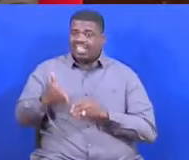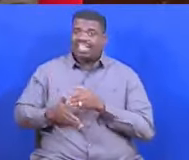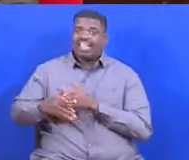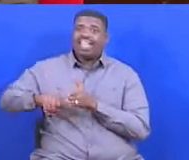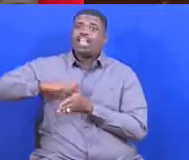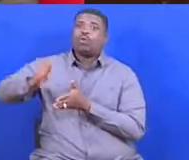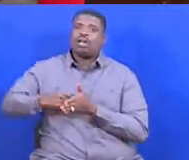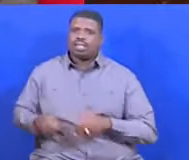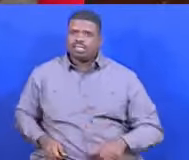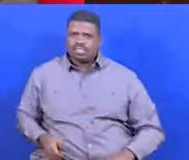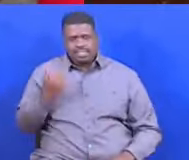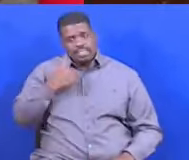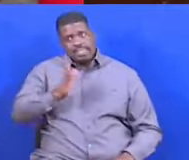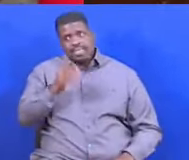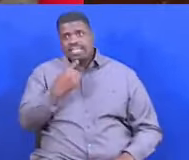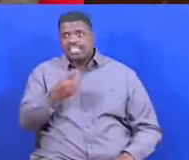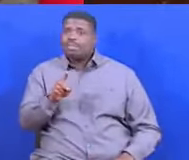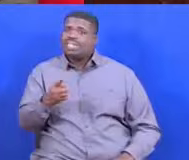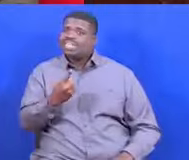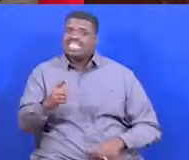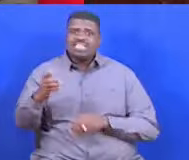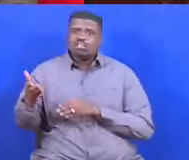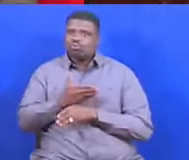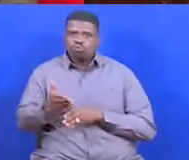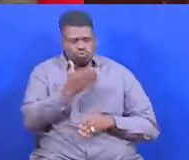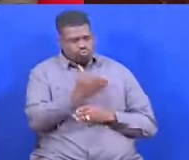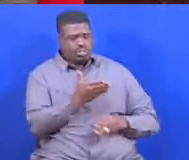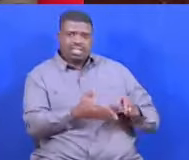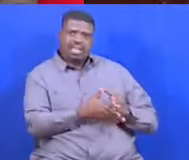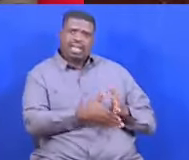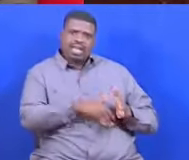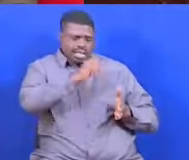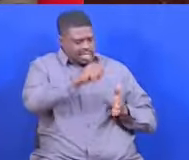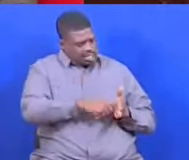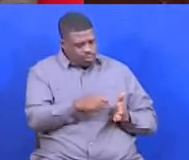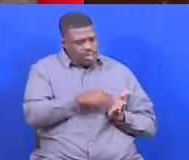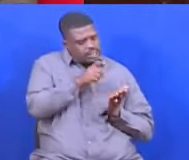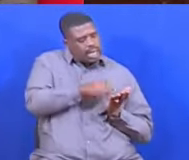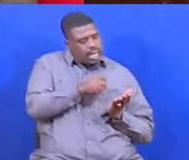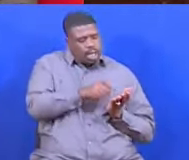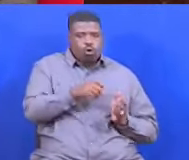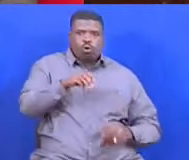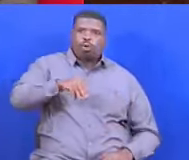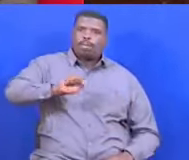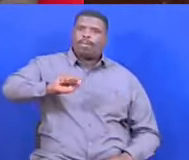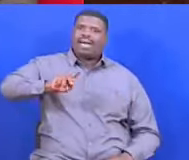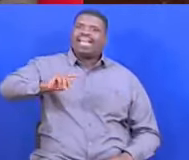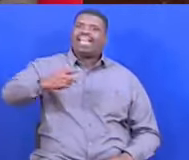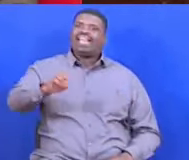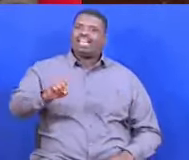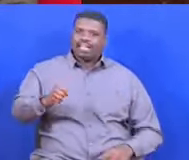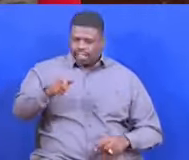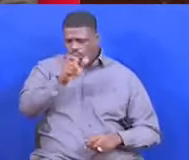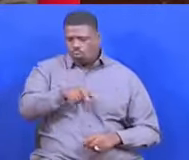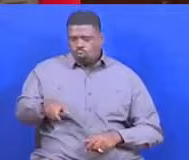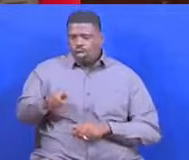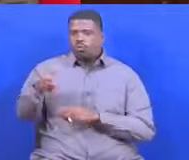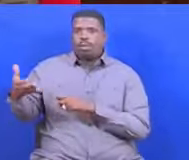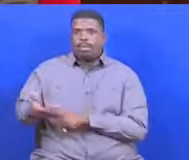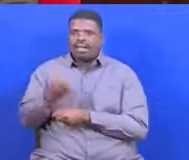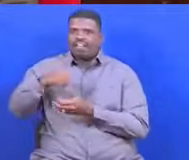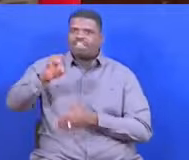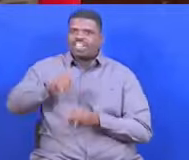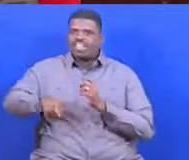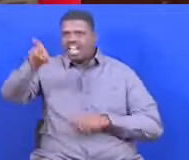lini, ni ipi kauli ya serikali kuhusu kujenga kiwanda Makete cha ngano ili zao hili liwe na tija kwa wakulima wa Makete ambao wameanza kuzalisha kwa wingi na serikali